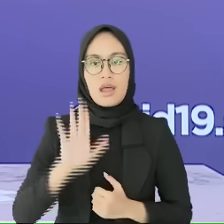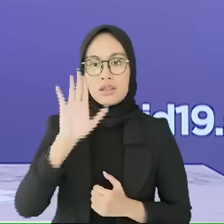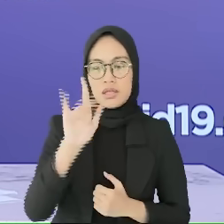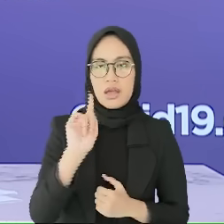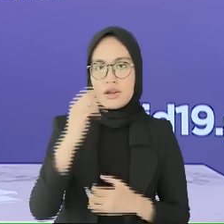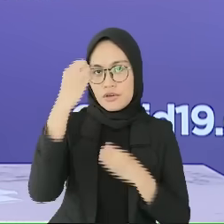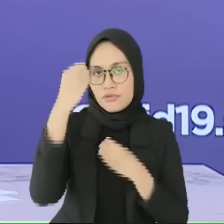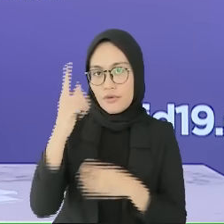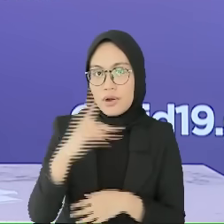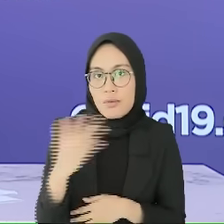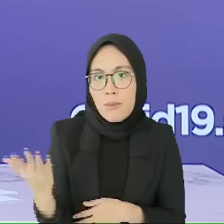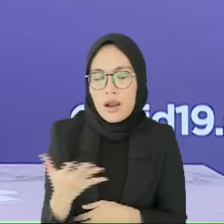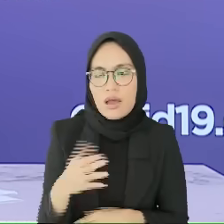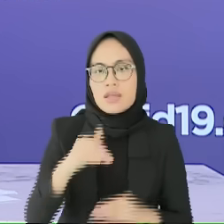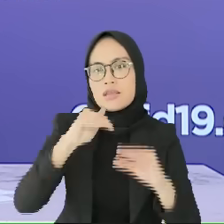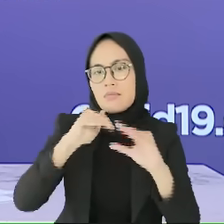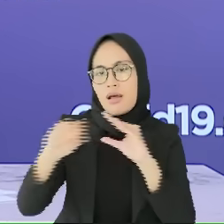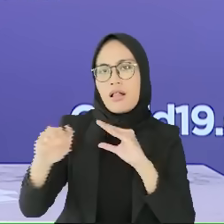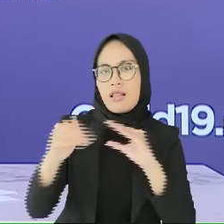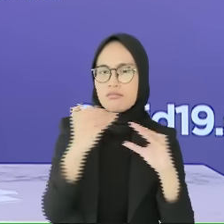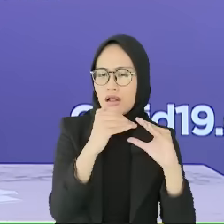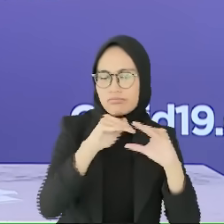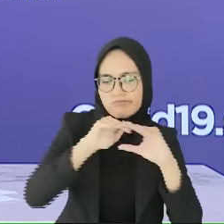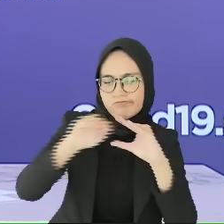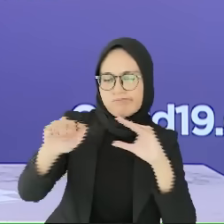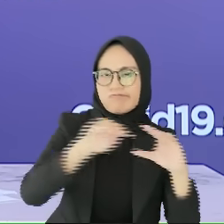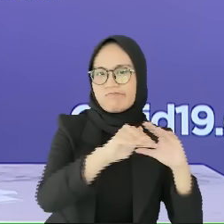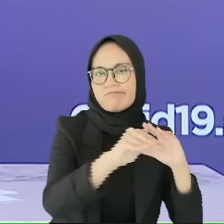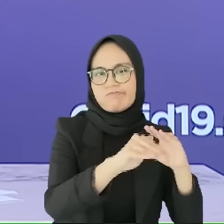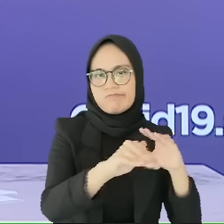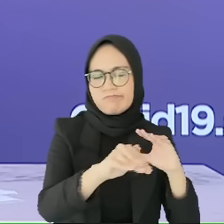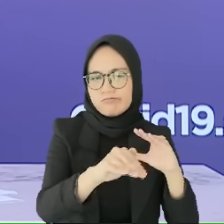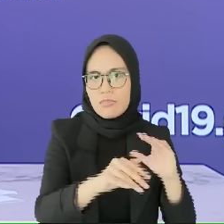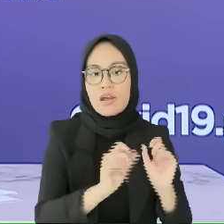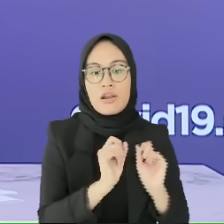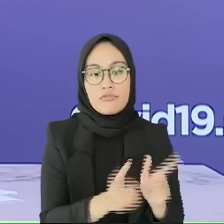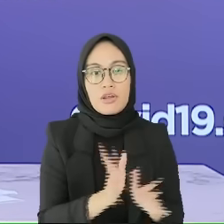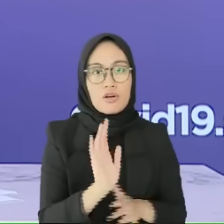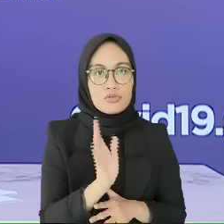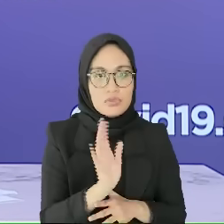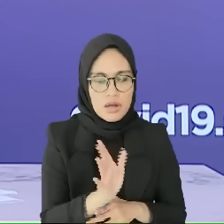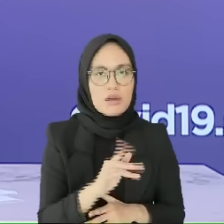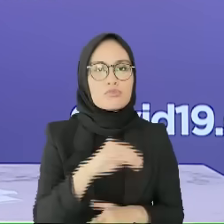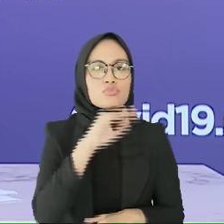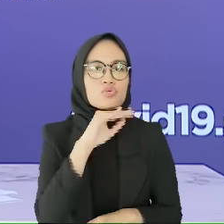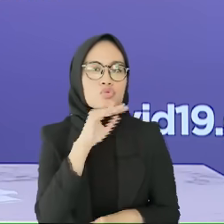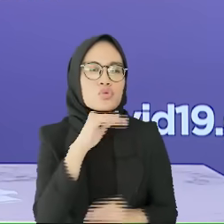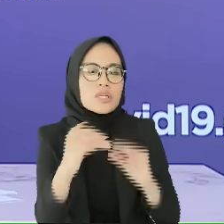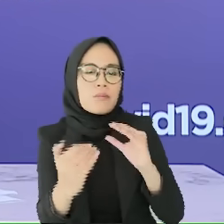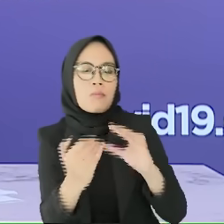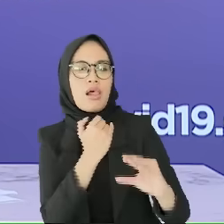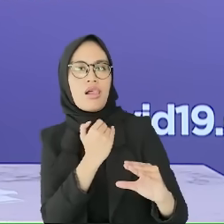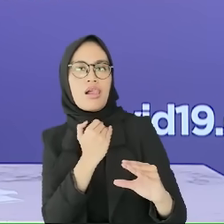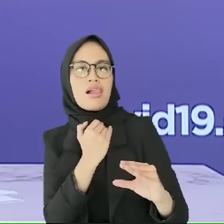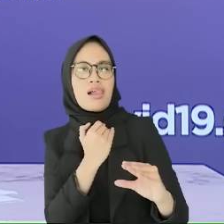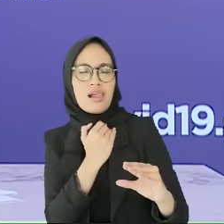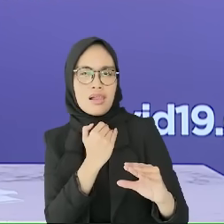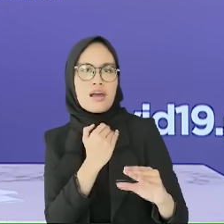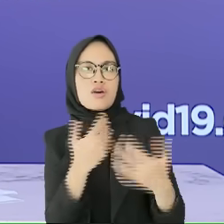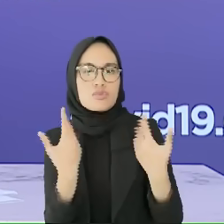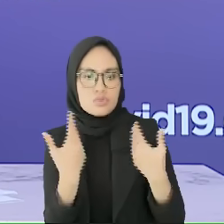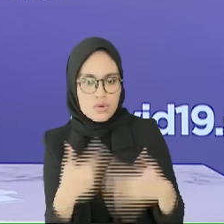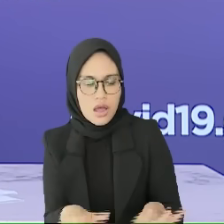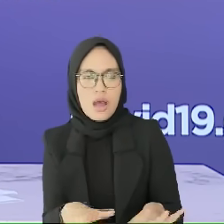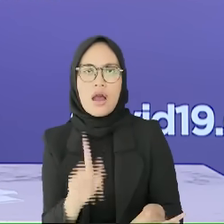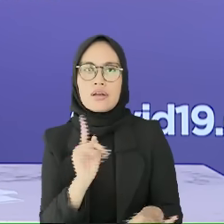email. Selanjutnya, pihak yang mengajukan dapat mendaftar dan login di aplikasi Peduli Lindungi, melengkapi data